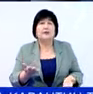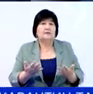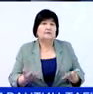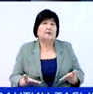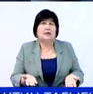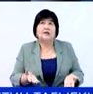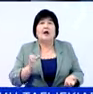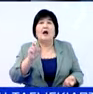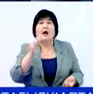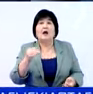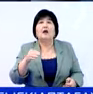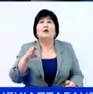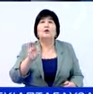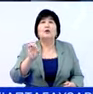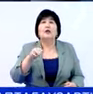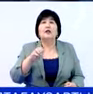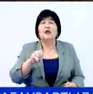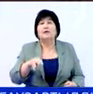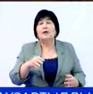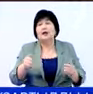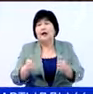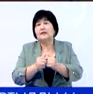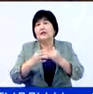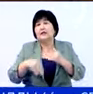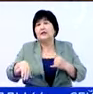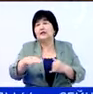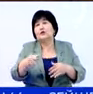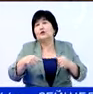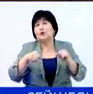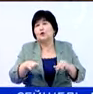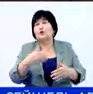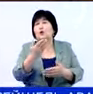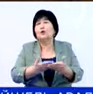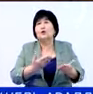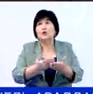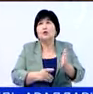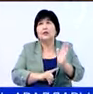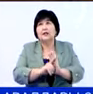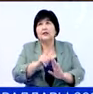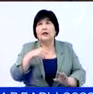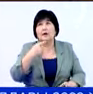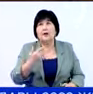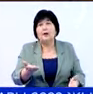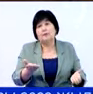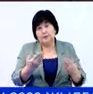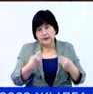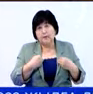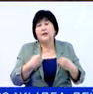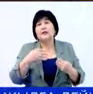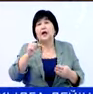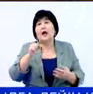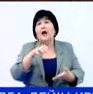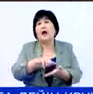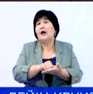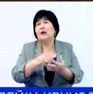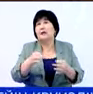екен. Ақай Төретамның қасындағы жерлер сол жерден шешіледі, соны ұсыныс жасап жатырмыз. Бізге беріңіздер арендадан